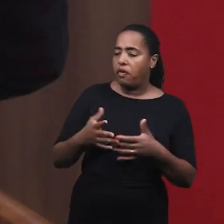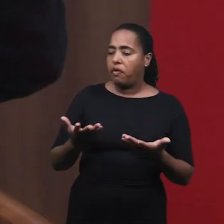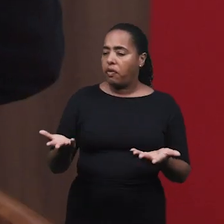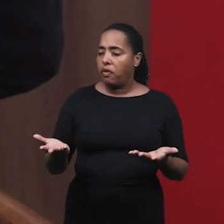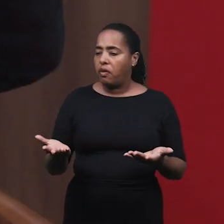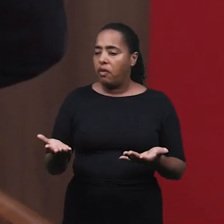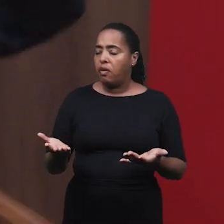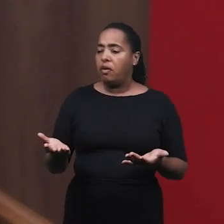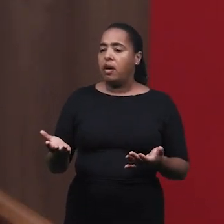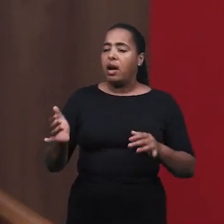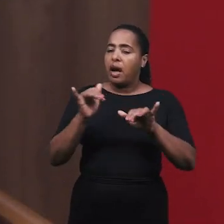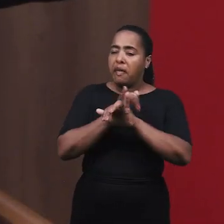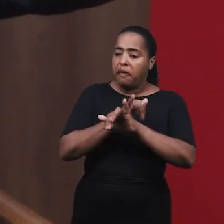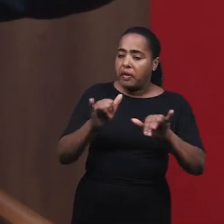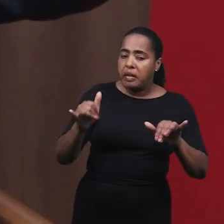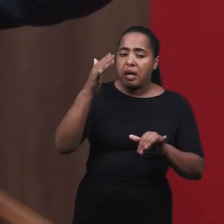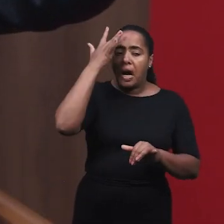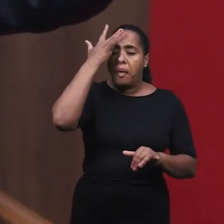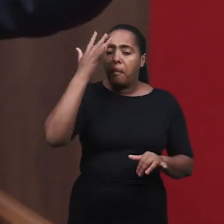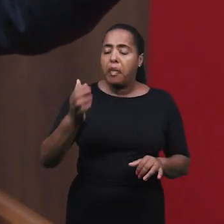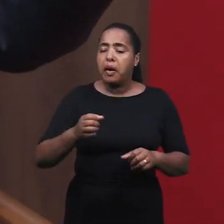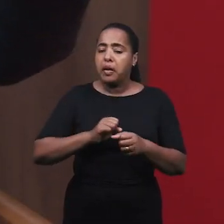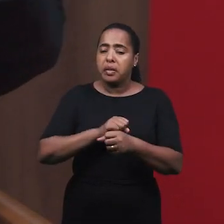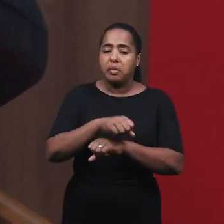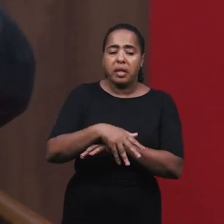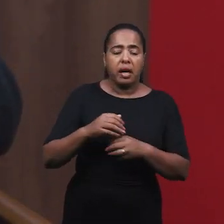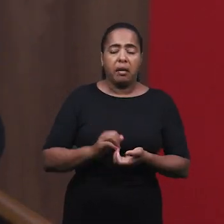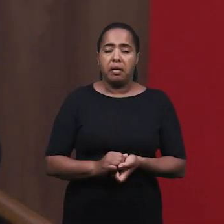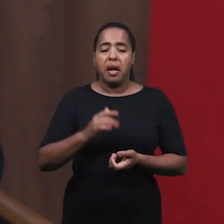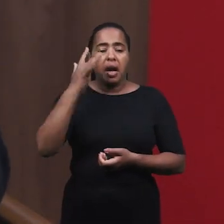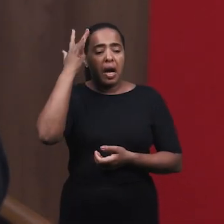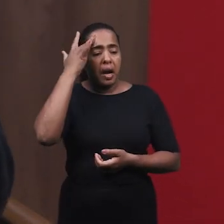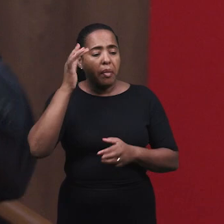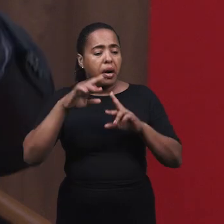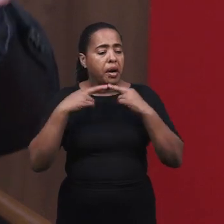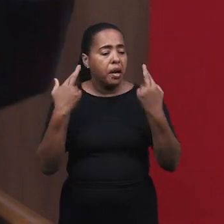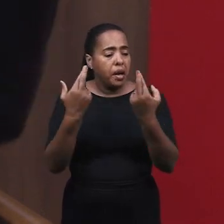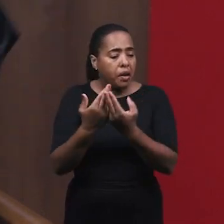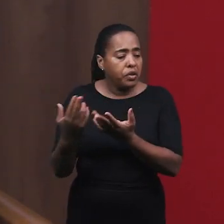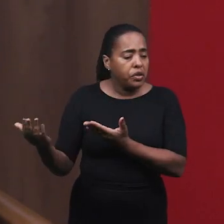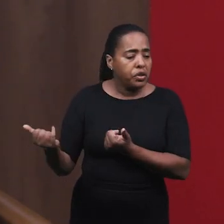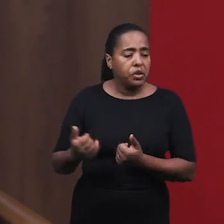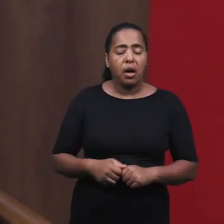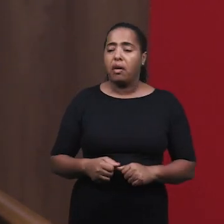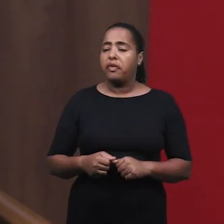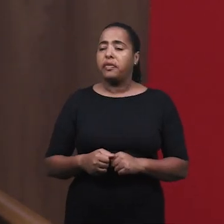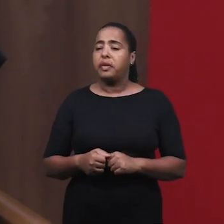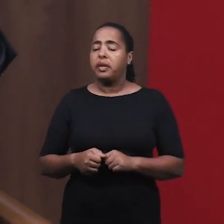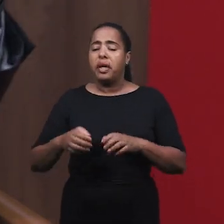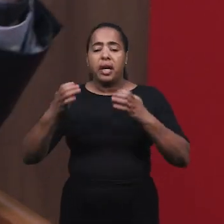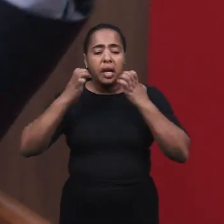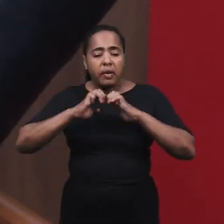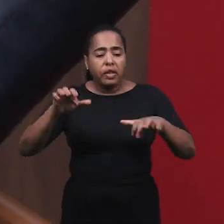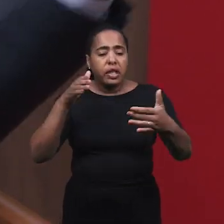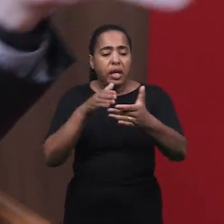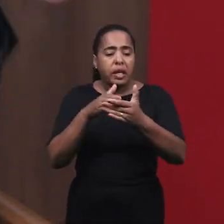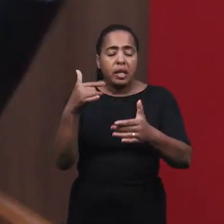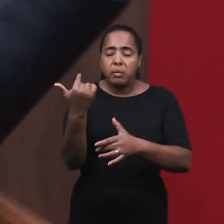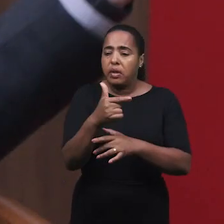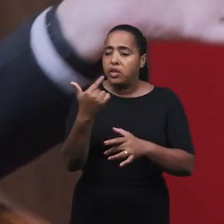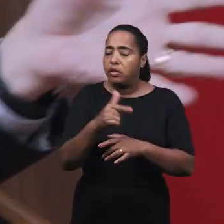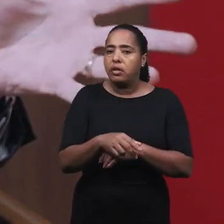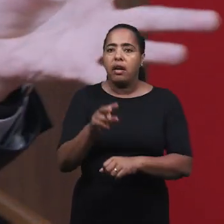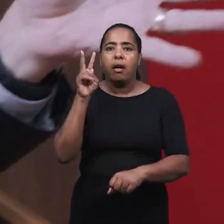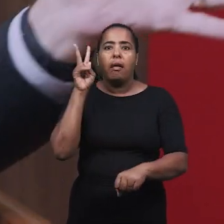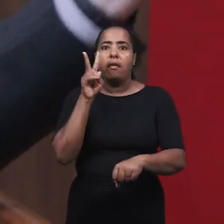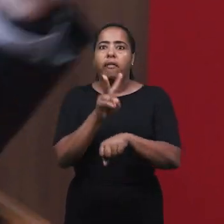on annonce ici une chose, demain il y aura un séminaire au Manaïm, demain il y aura une réunion de jeunes, évangile sans frontières. D'ici